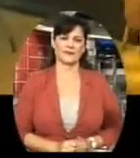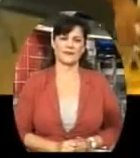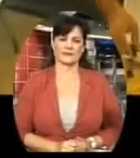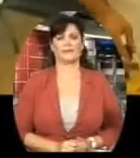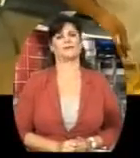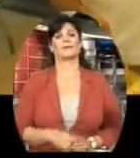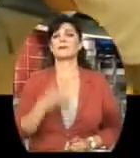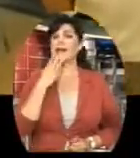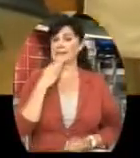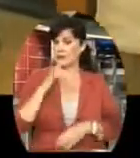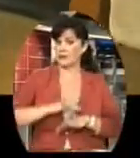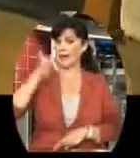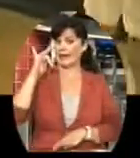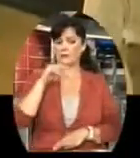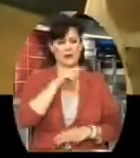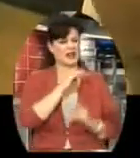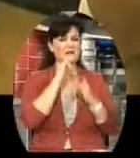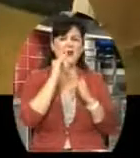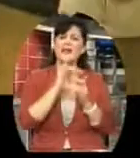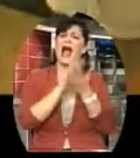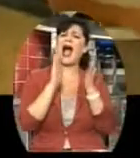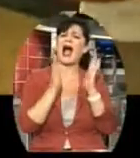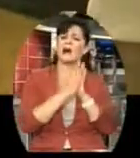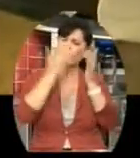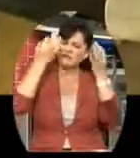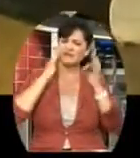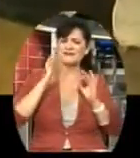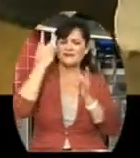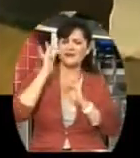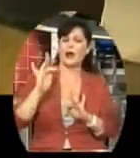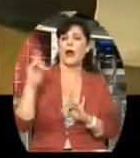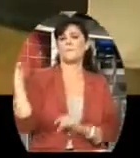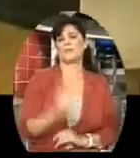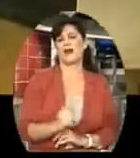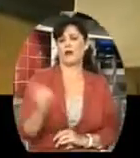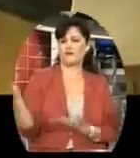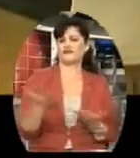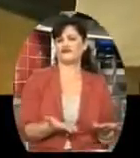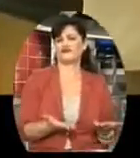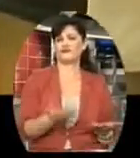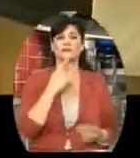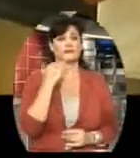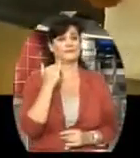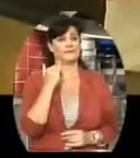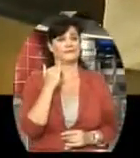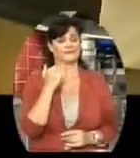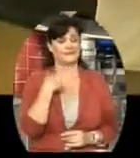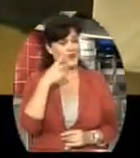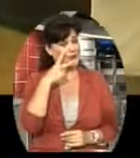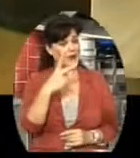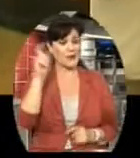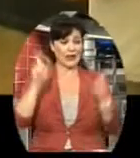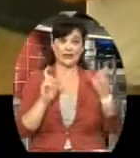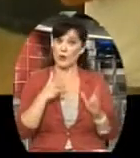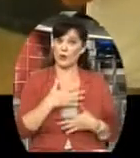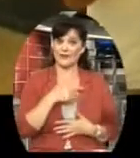אז הישראלים מתפנקים, אתה מביא להם את הכל, רק כשהם יגיעו. רק כשהם יגיעו, ובאמת מה שאנחנו רואים זה שאנשים מגיבים לזה